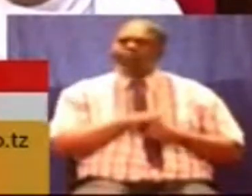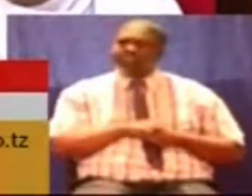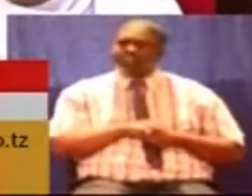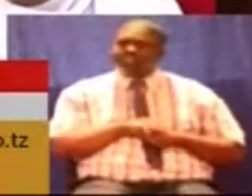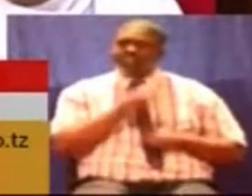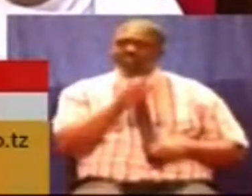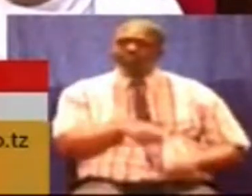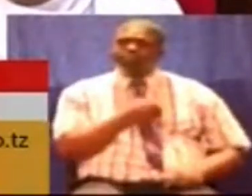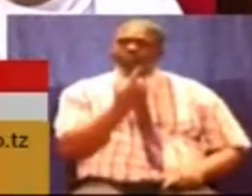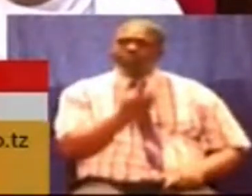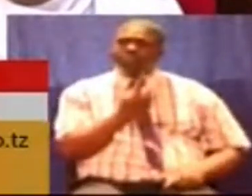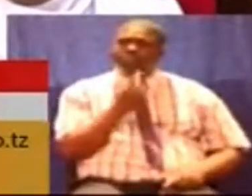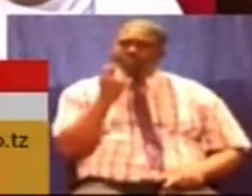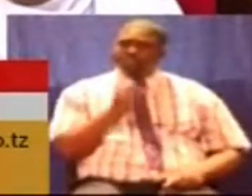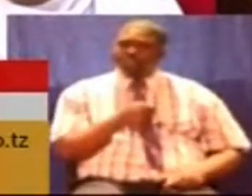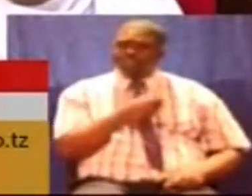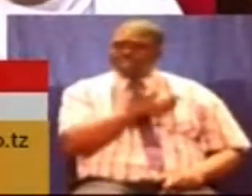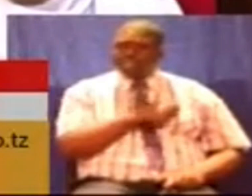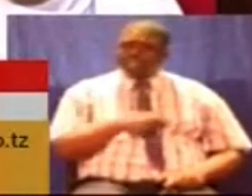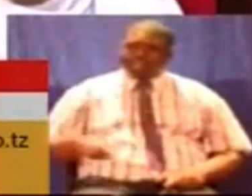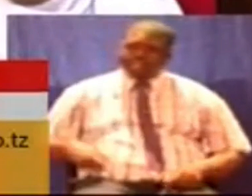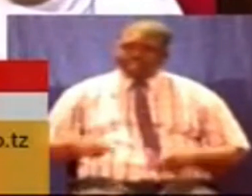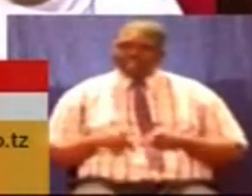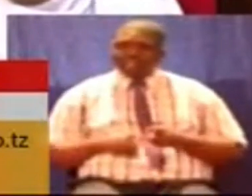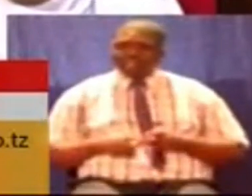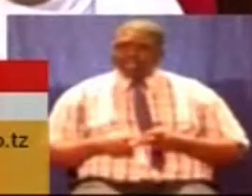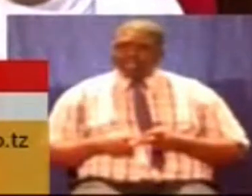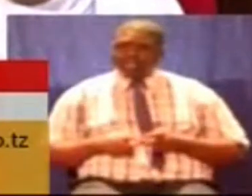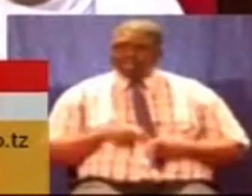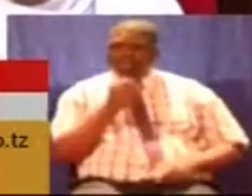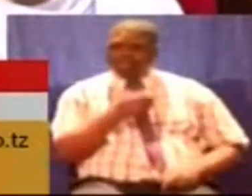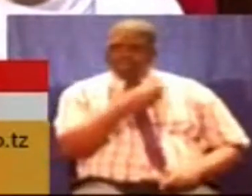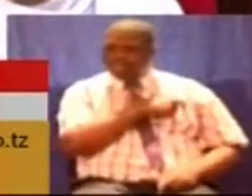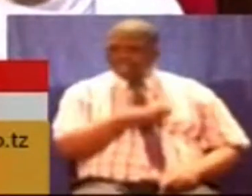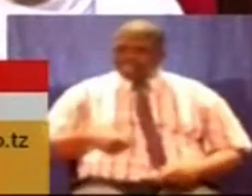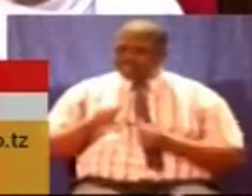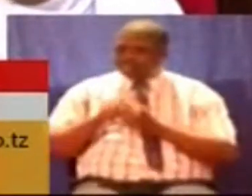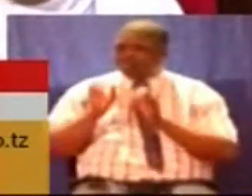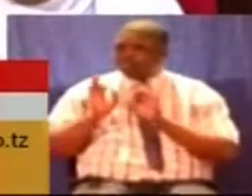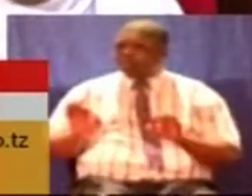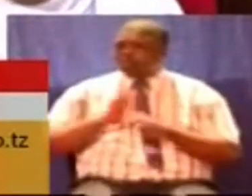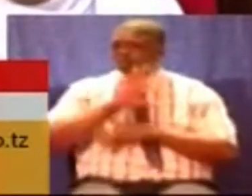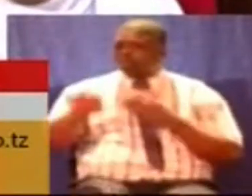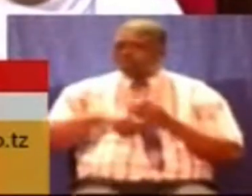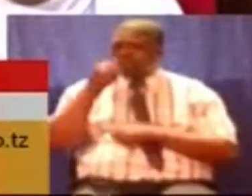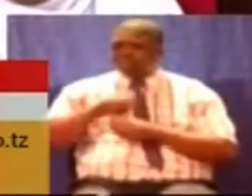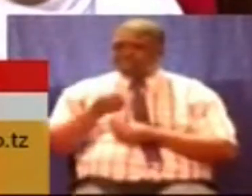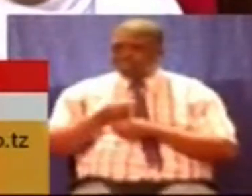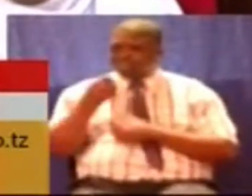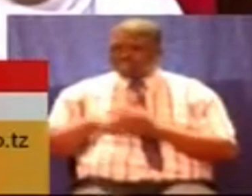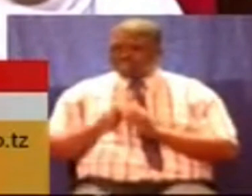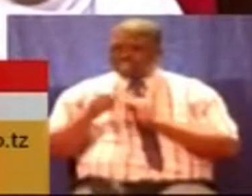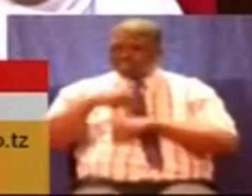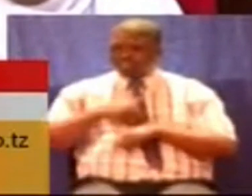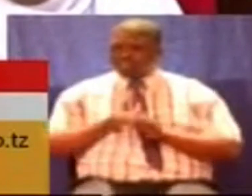ni mtu wa kwanza kumpongeza Mheshimiwa Rais, na nilipompongeza Mheshimiwa Rais kwa mazuri yote ambayo alikuwa anayafanya katika